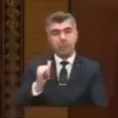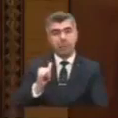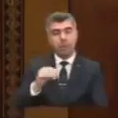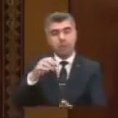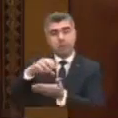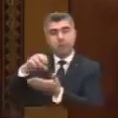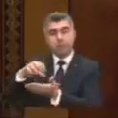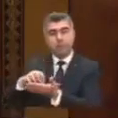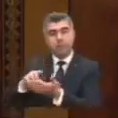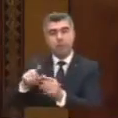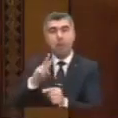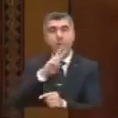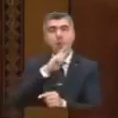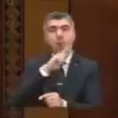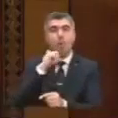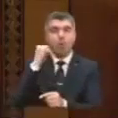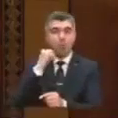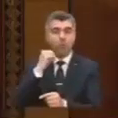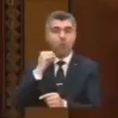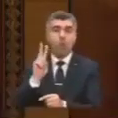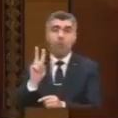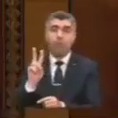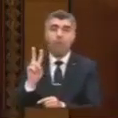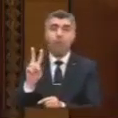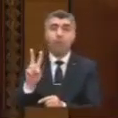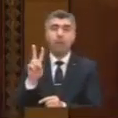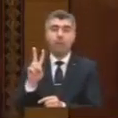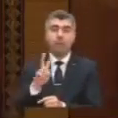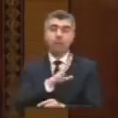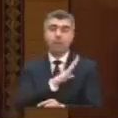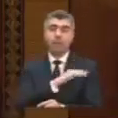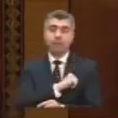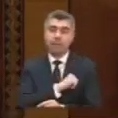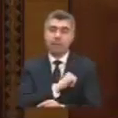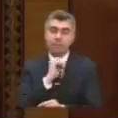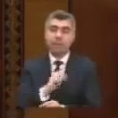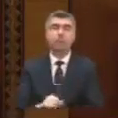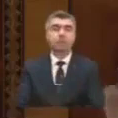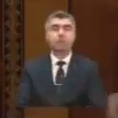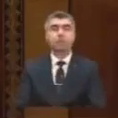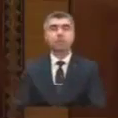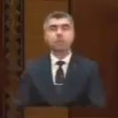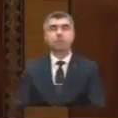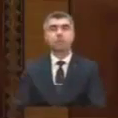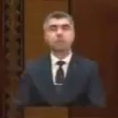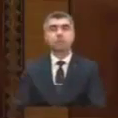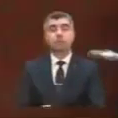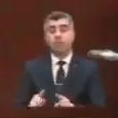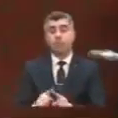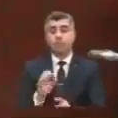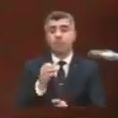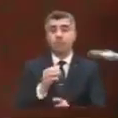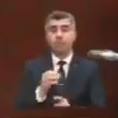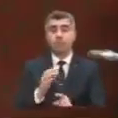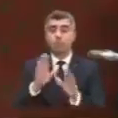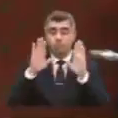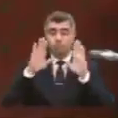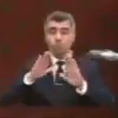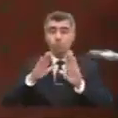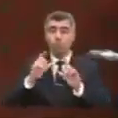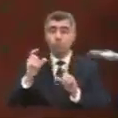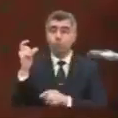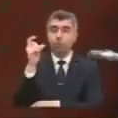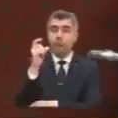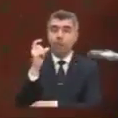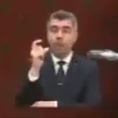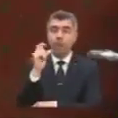به الاحتلال الإسرائيلي تجاه الفلسطينيين بالقدس والمسجد الأقصى. طبعا هي مناسبة لنؤكد بأن هذا